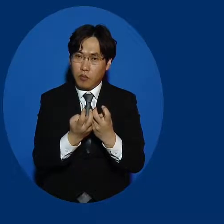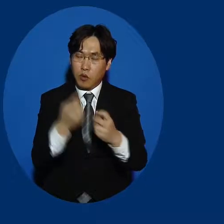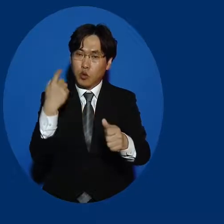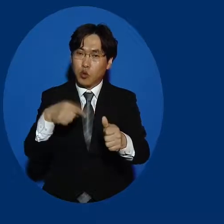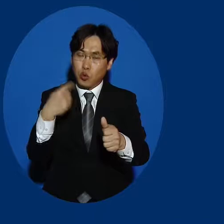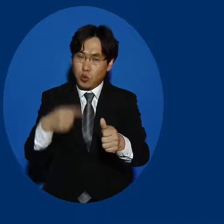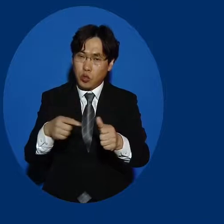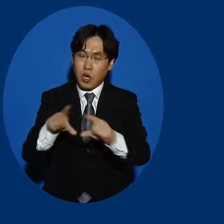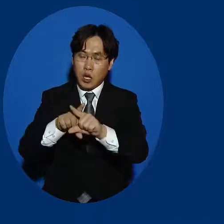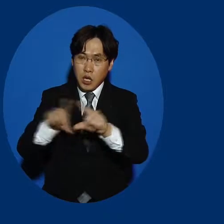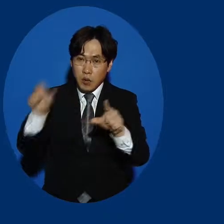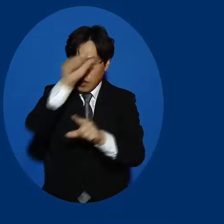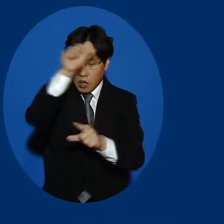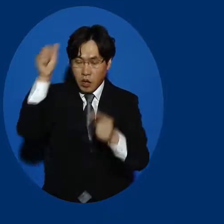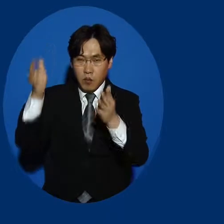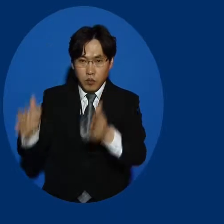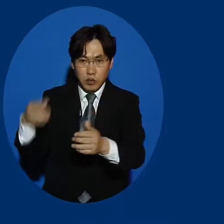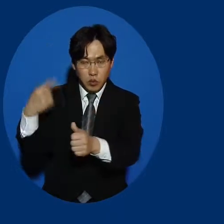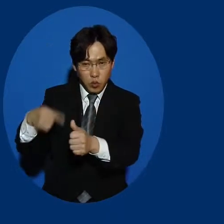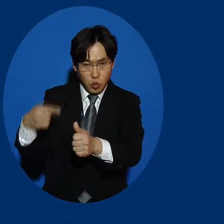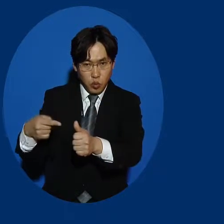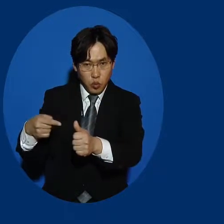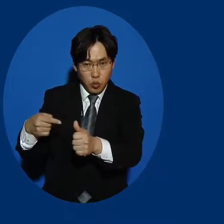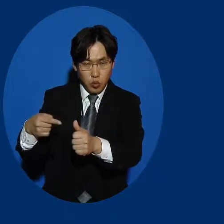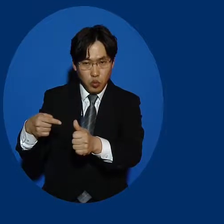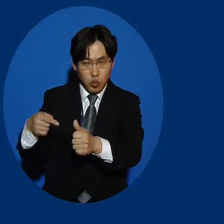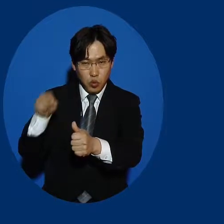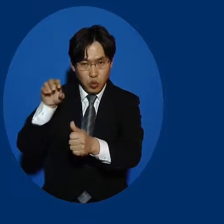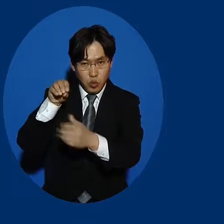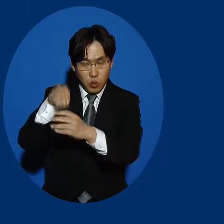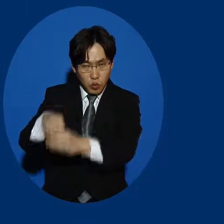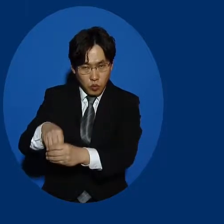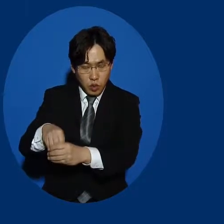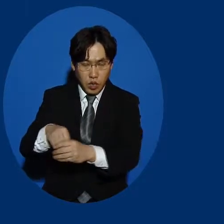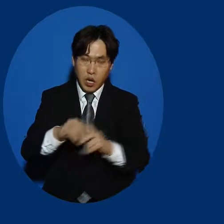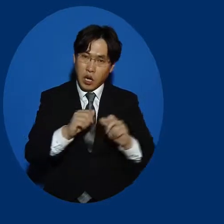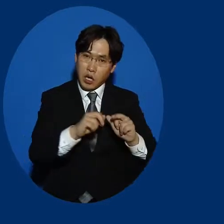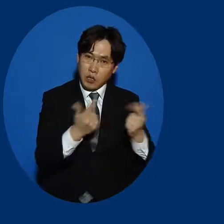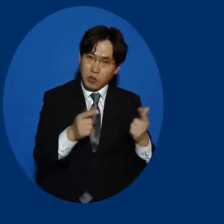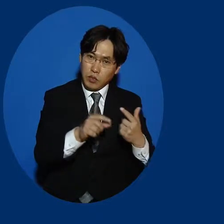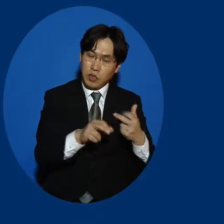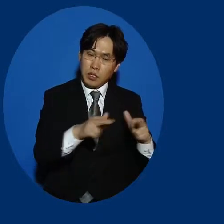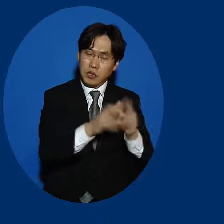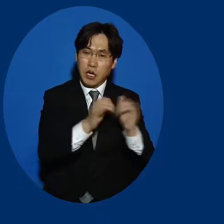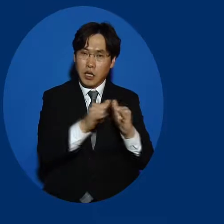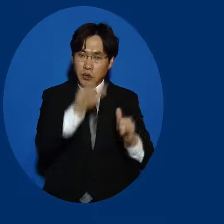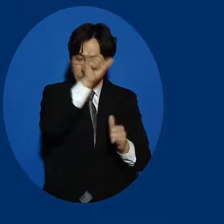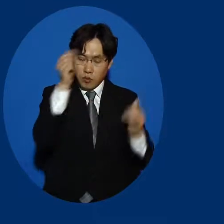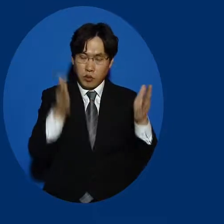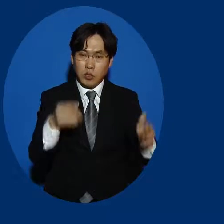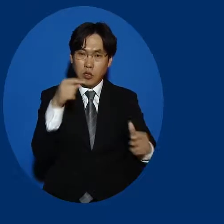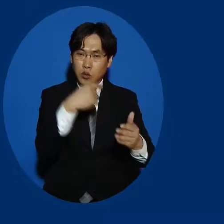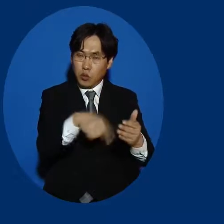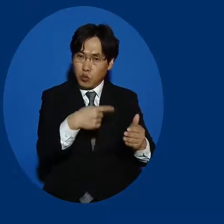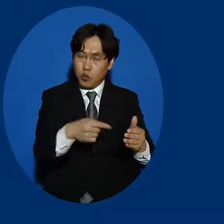일반 평생교육에서 다루어야 할 주제일까요? 장애인 평생교육에서 다루어야 할 주제일까요?